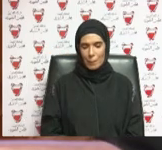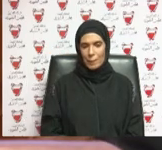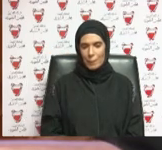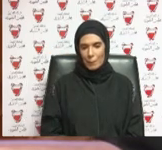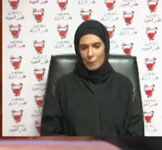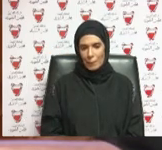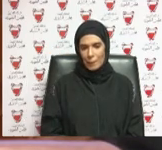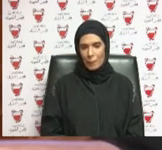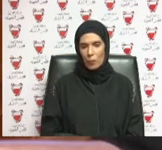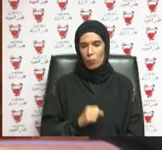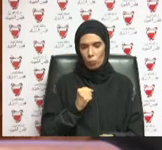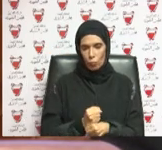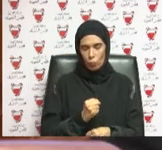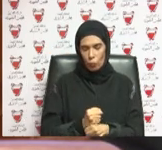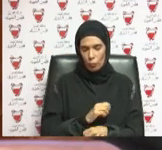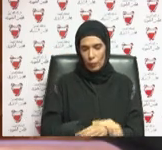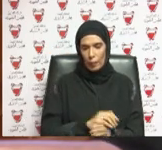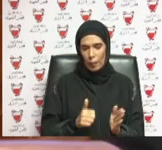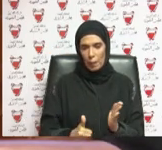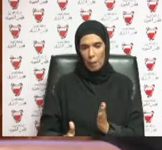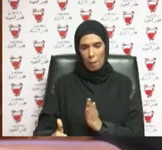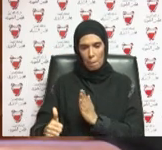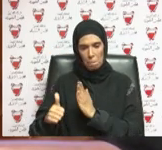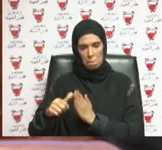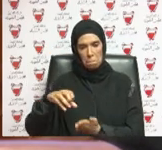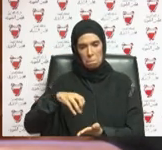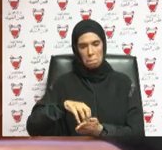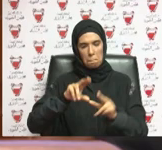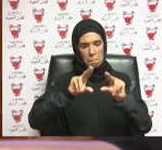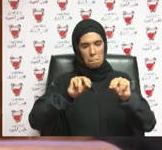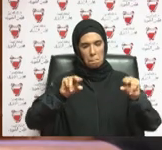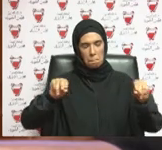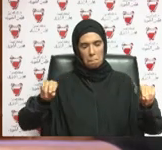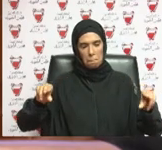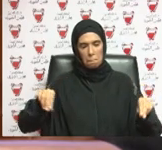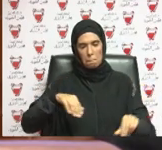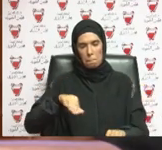وجهود هذا القائد أصبحت نبراساً للدول العربية والإقليمية.